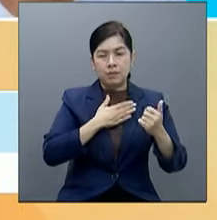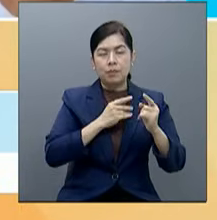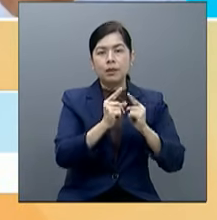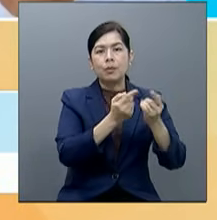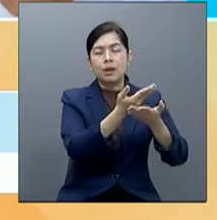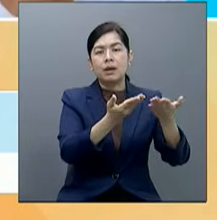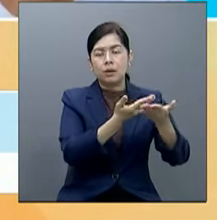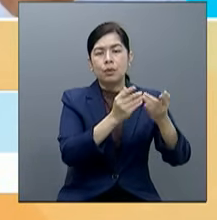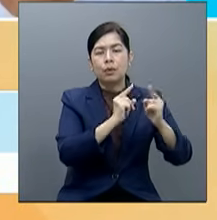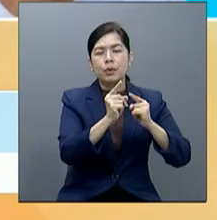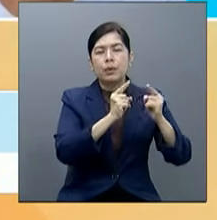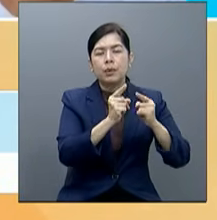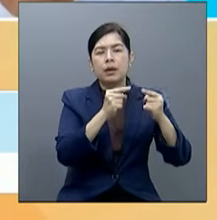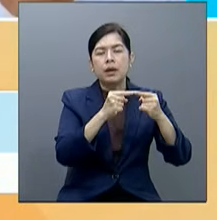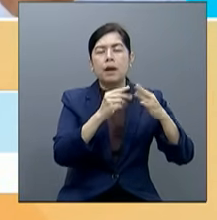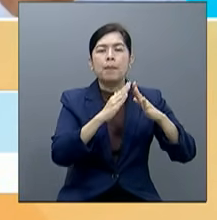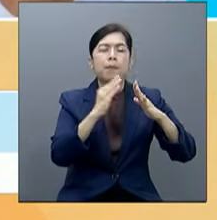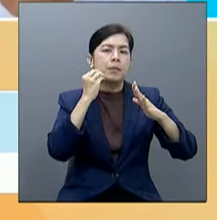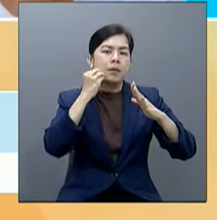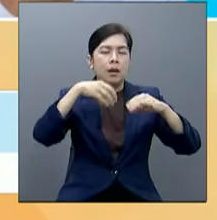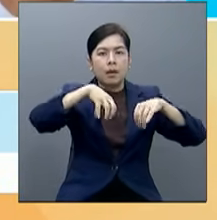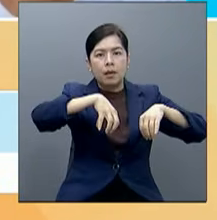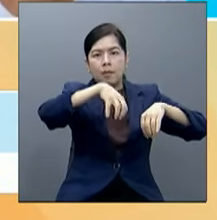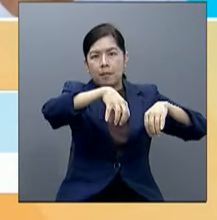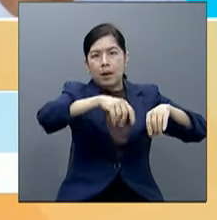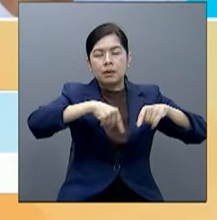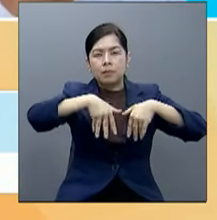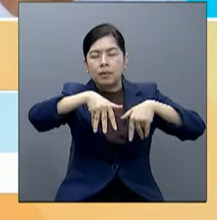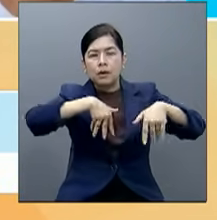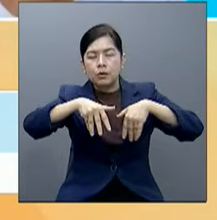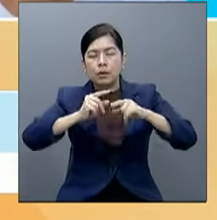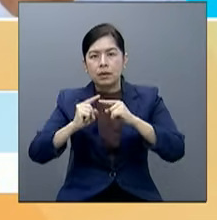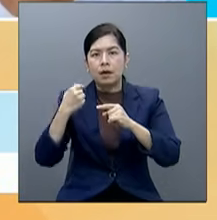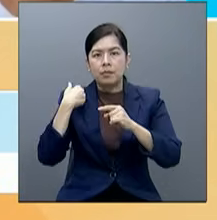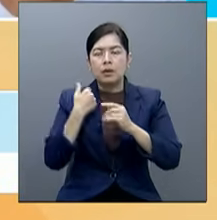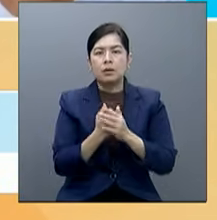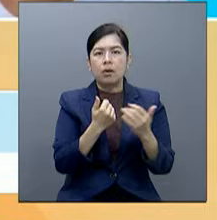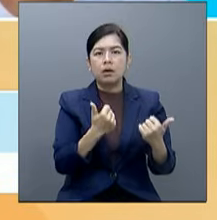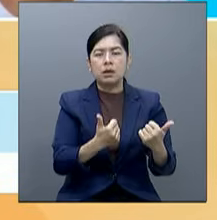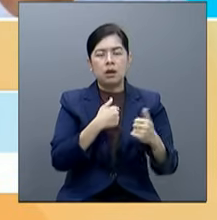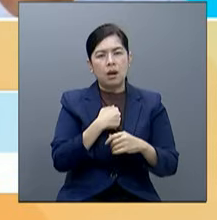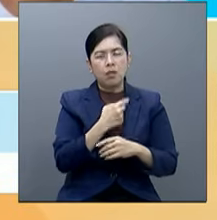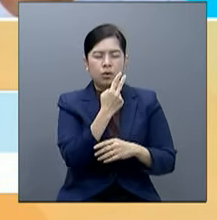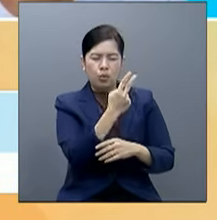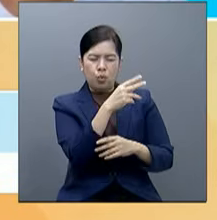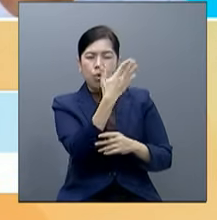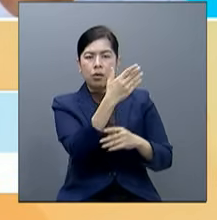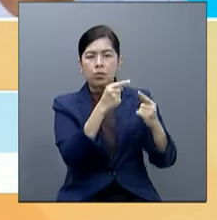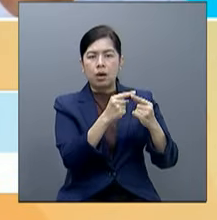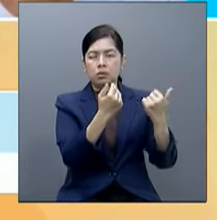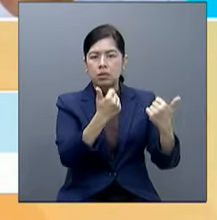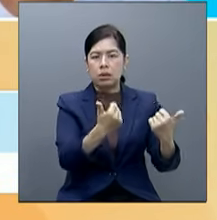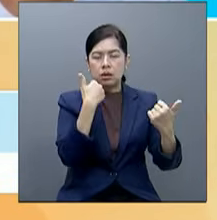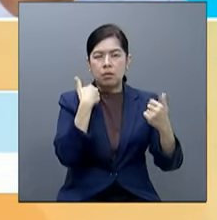ร่าวๆนั้นก็เรายังประเมินสถานการณ์ยังไม่ร้อยเปอร์เซ็นต์เพราะว่าฝนกำลังตกต่อเนื่องก็เลยคร่าวๆเบื้องต้นคื